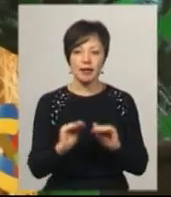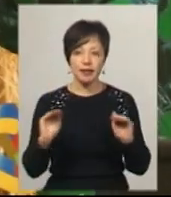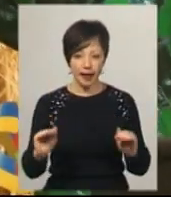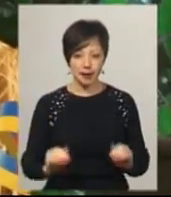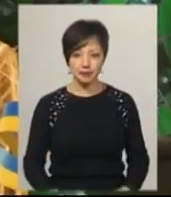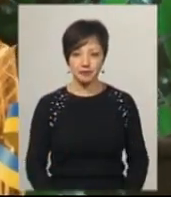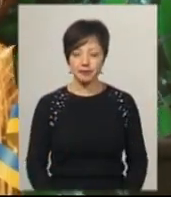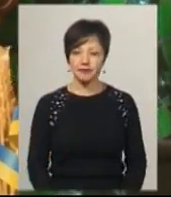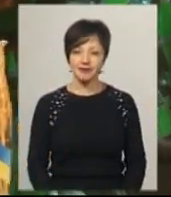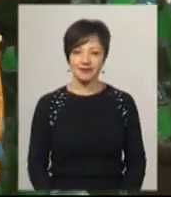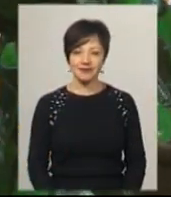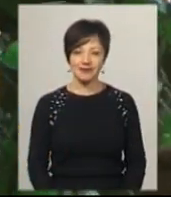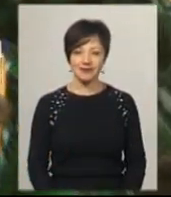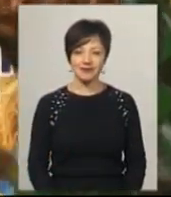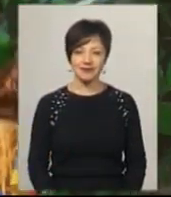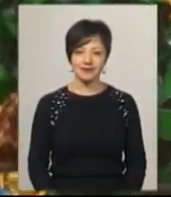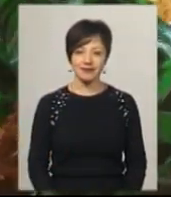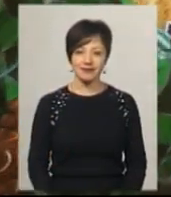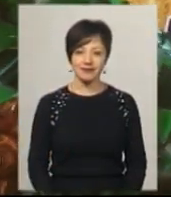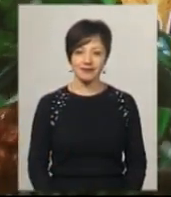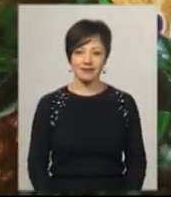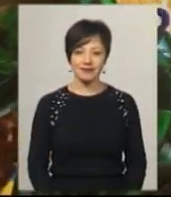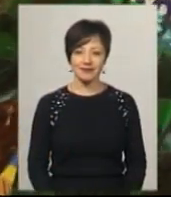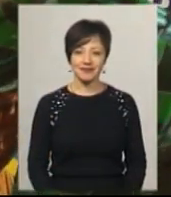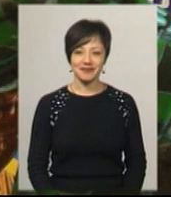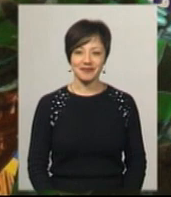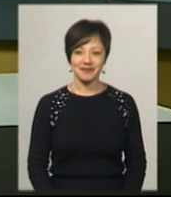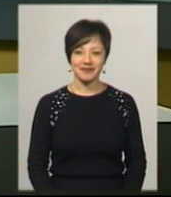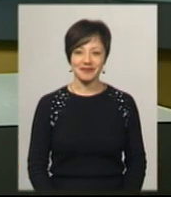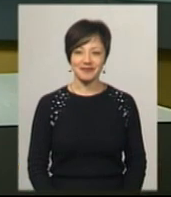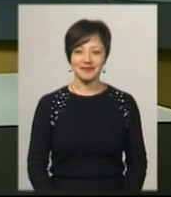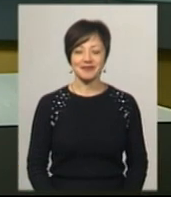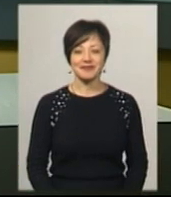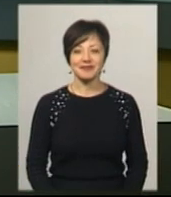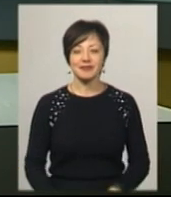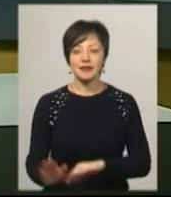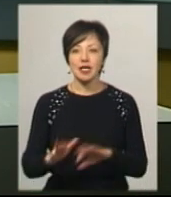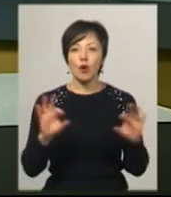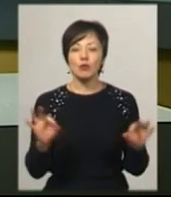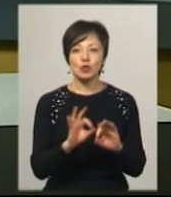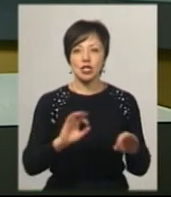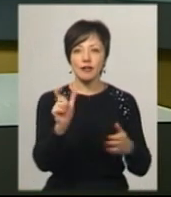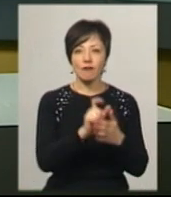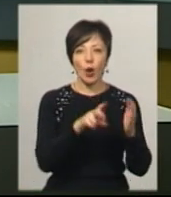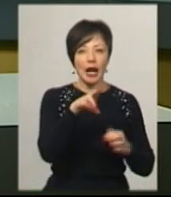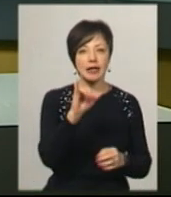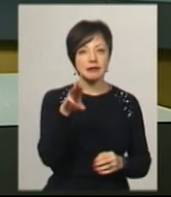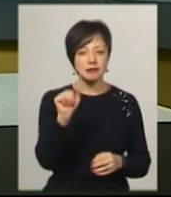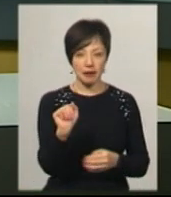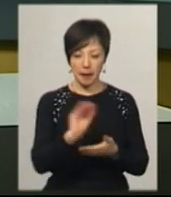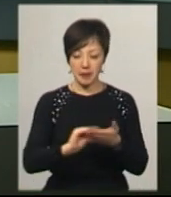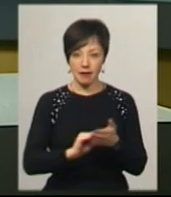Анастасія Збродова, Віктор Кривий. Новини на Суспільному. Хмельницький. Музичні твори Ліста, які музикант